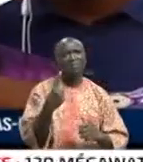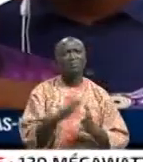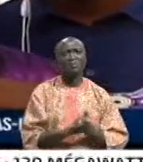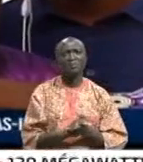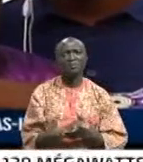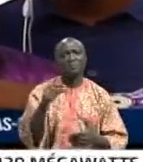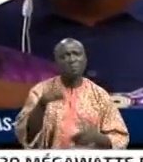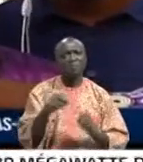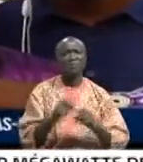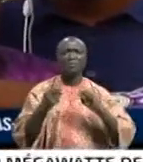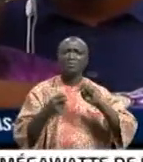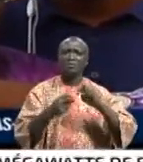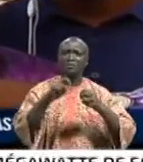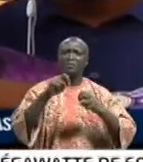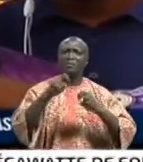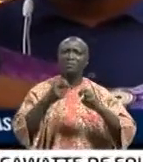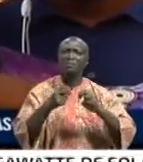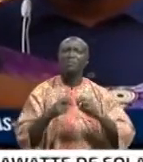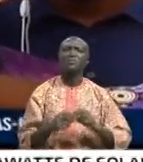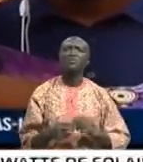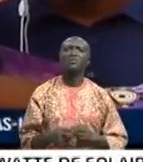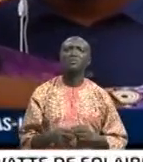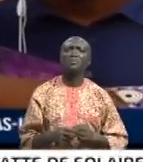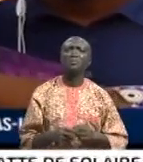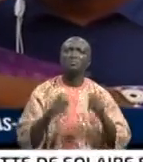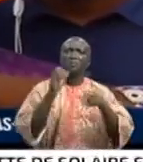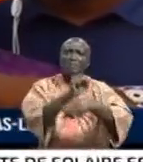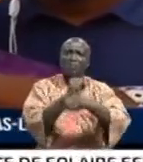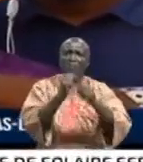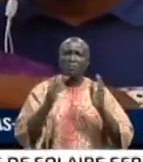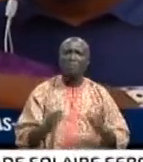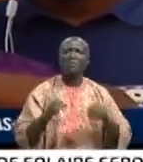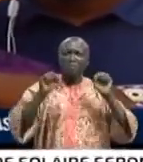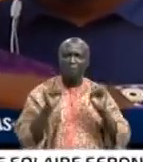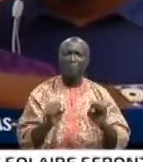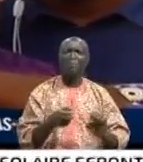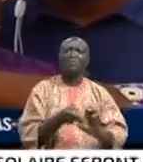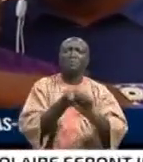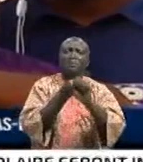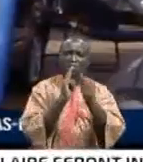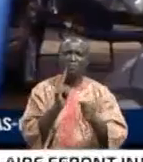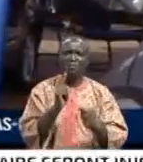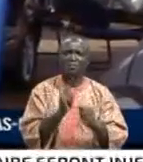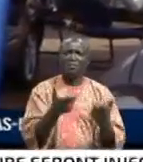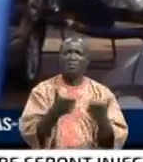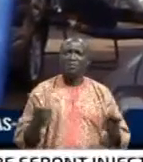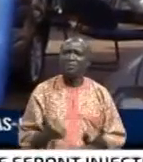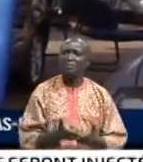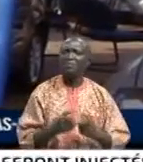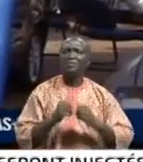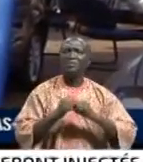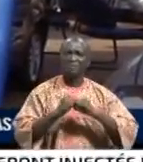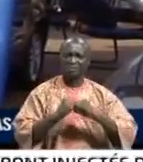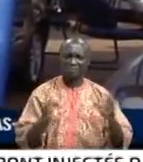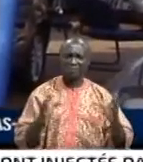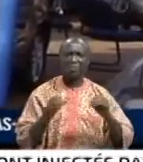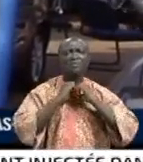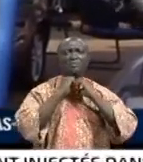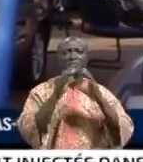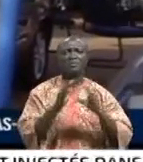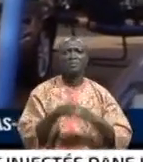son nombre d'employés puisqu'il était définitivement les lieux sans rien faire l'affaire on nous a uniquement